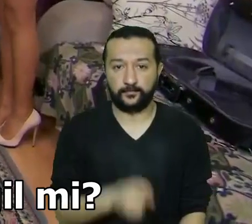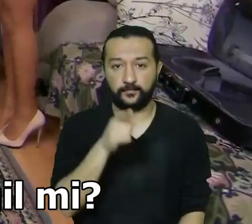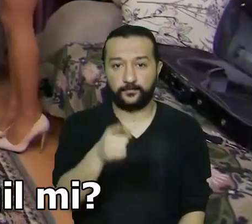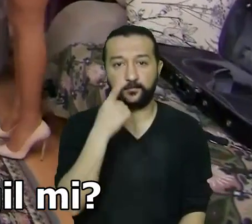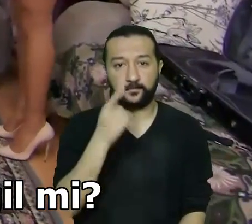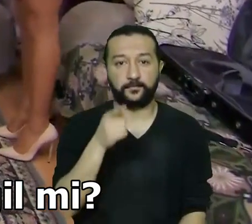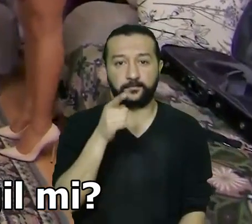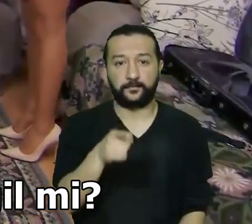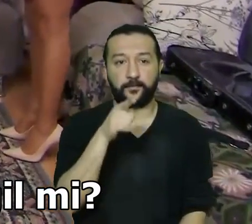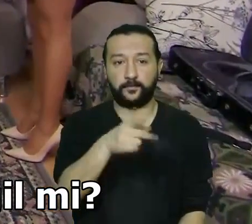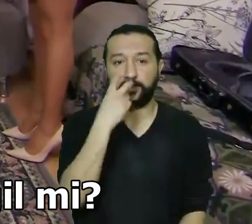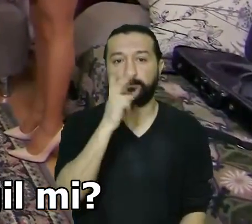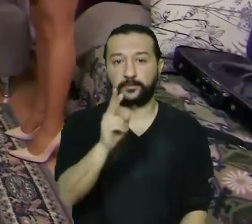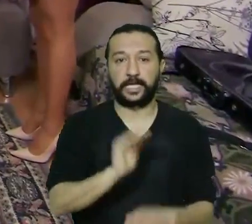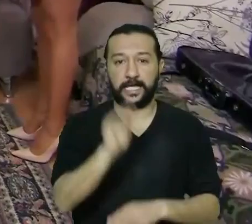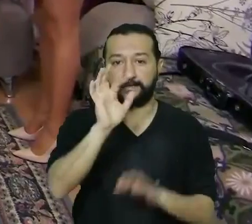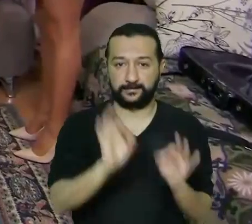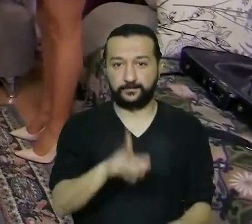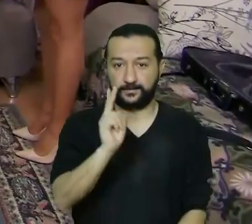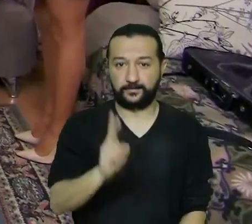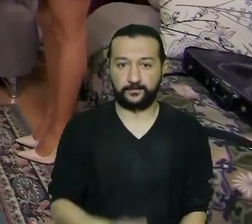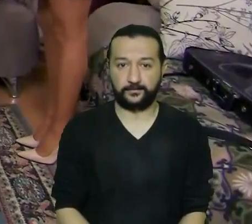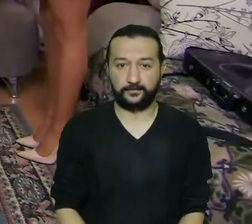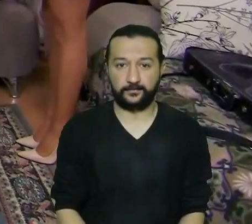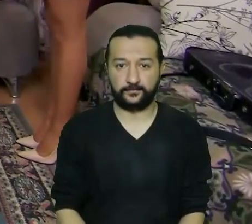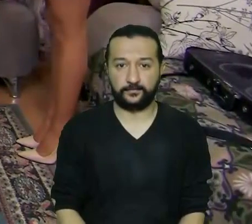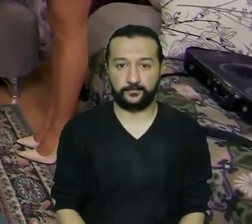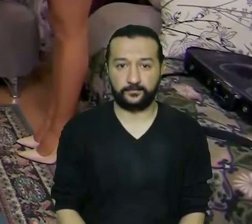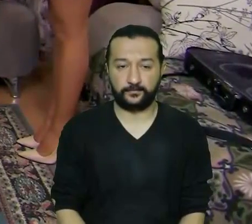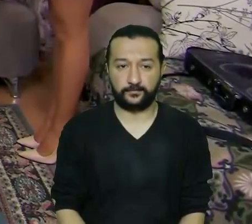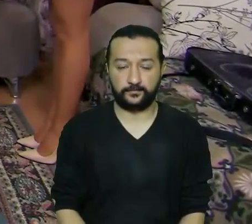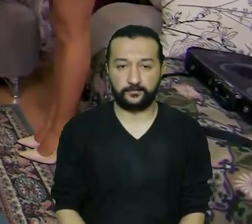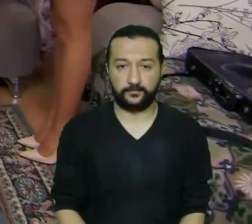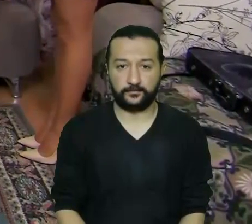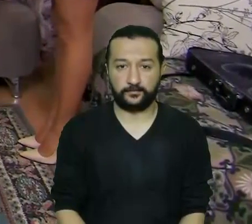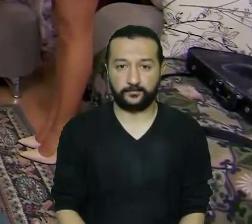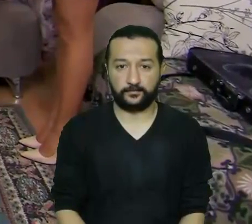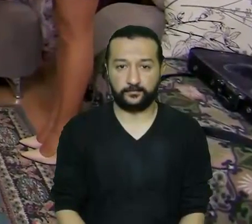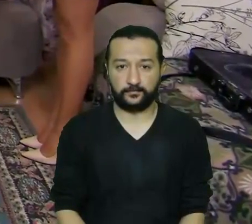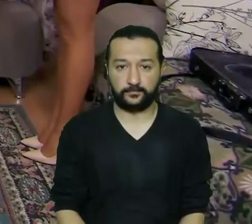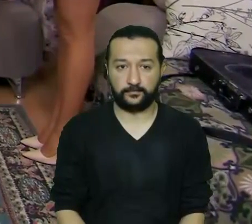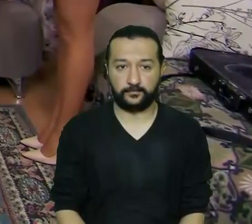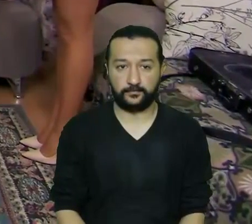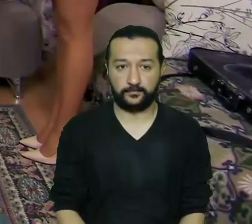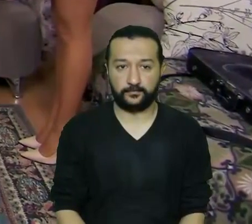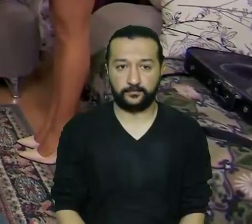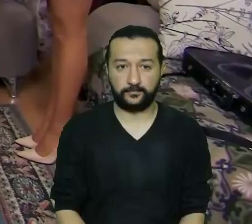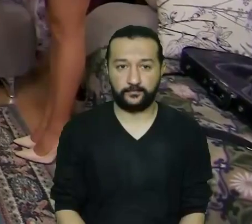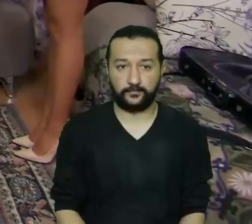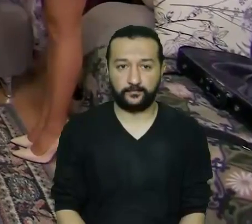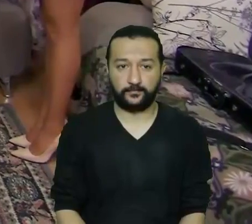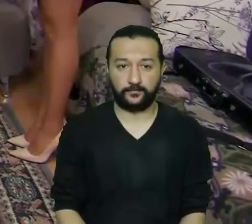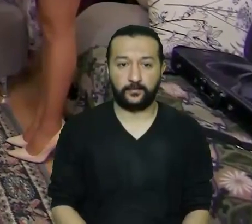Şunlara bak ya. Bu notalar sizin hayatınız değil mi? Su evet diye kafa sağladı. Sarp nota kağıdını eline aldı, anlar gibi bakıyor. Şükrü